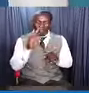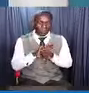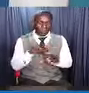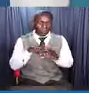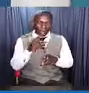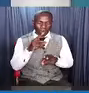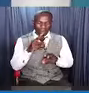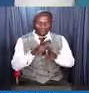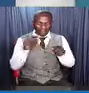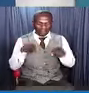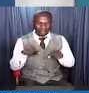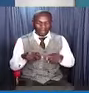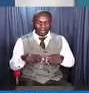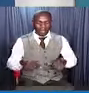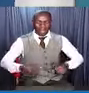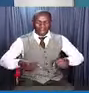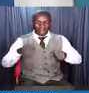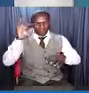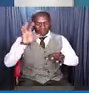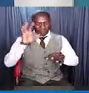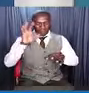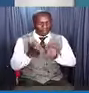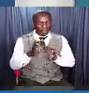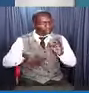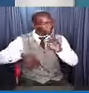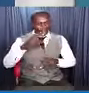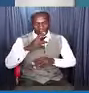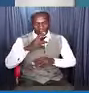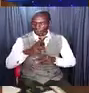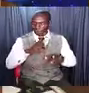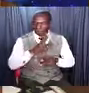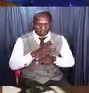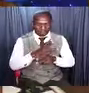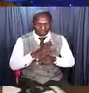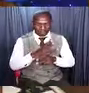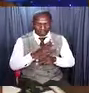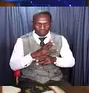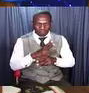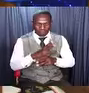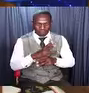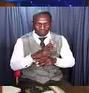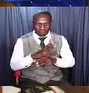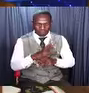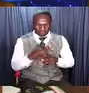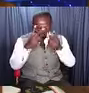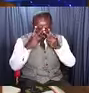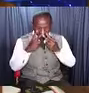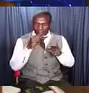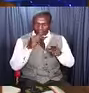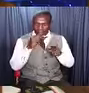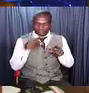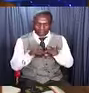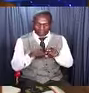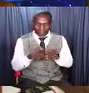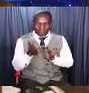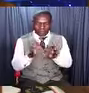jua. Jesus said that tribulations are there under the sun. Mimi nimeushinda ulimwengu. But give I overcame the world. Funga macho. Close your